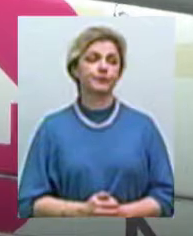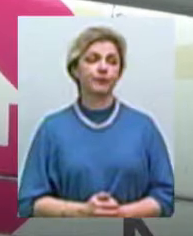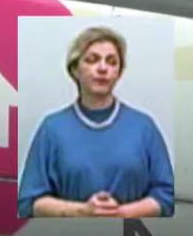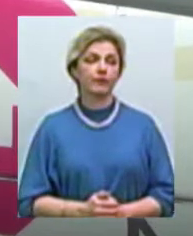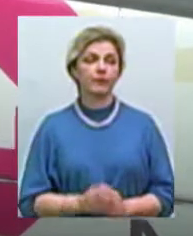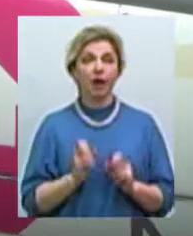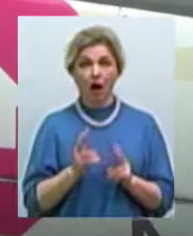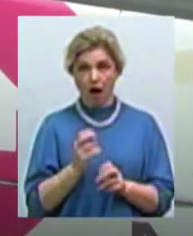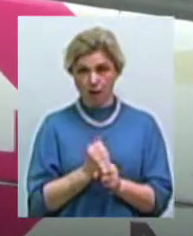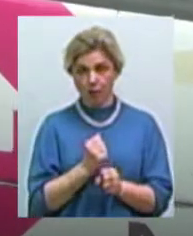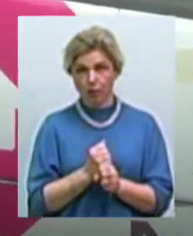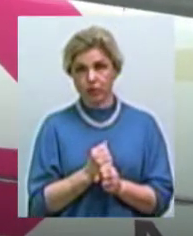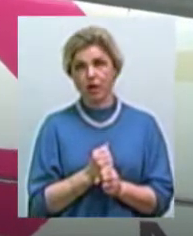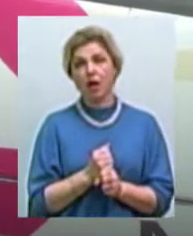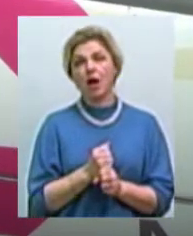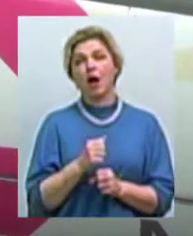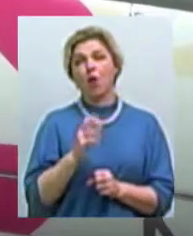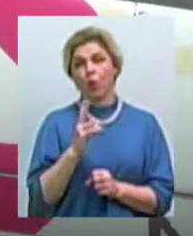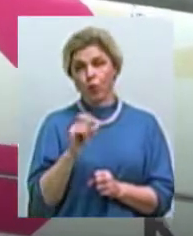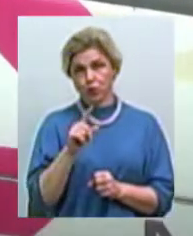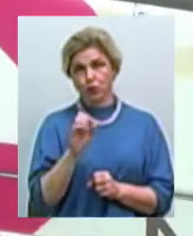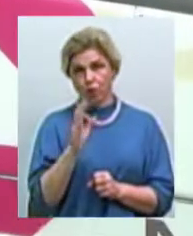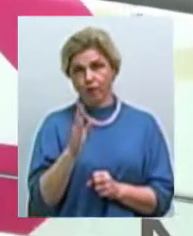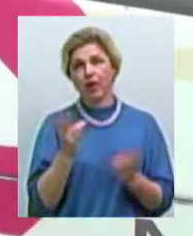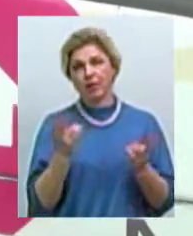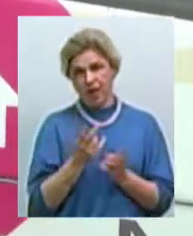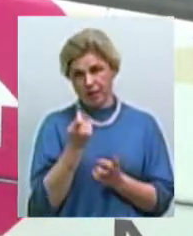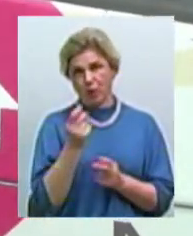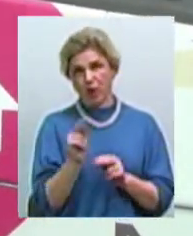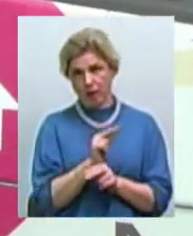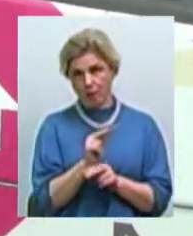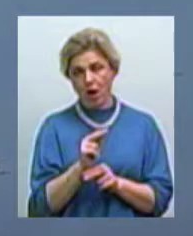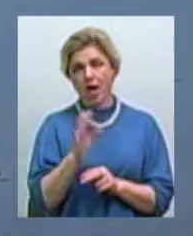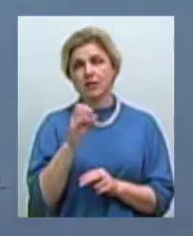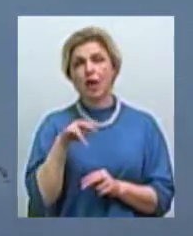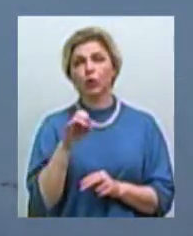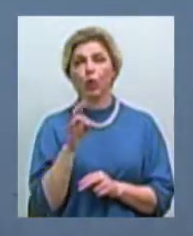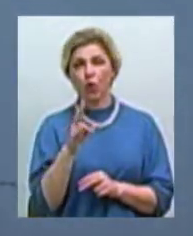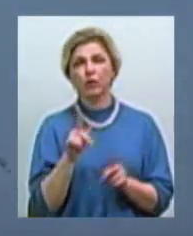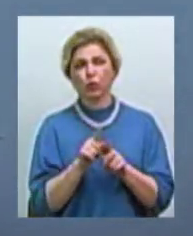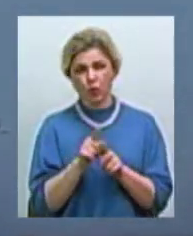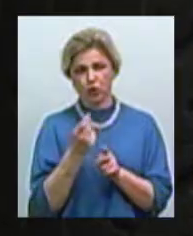Як робоча? По ходівці нормальна. Кузов бажає невеликого ремонту. Ну, салон також можна трошки